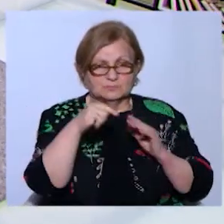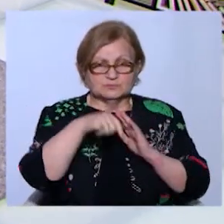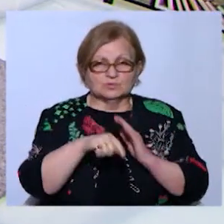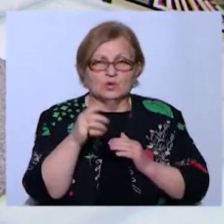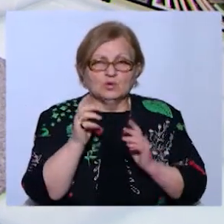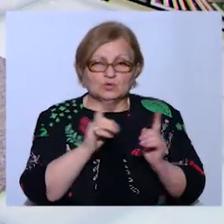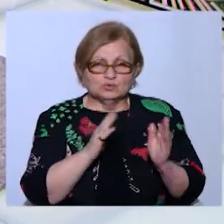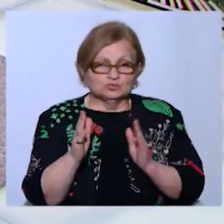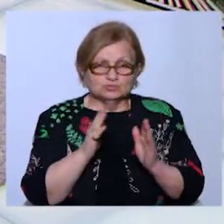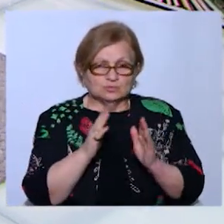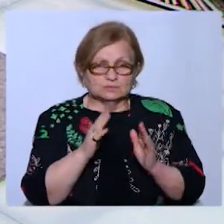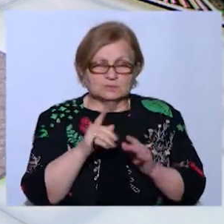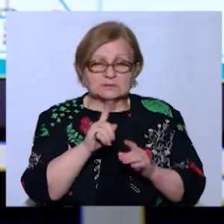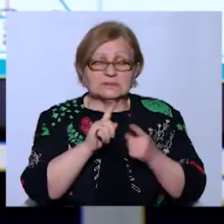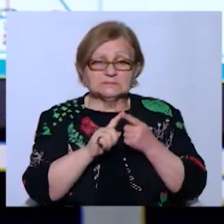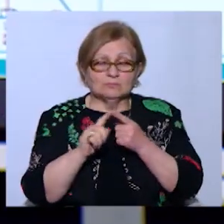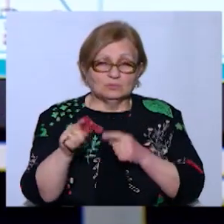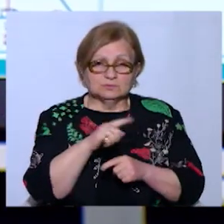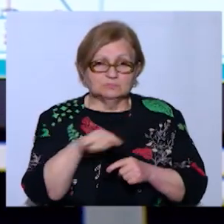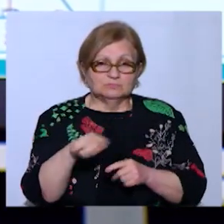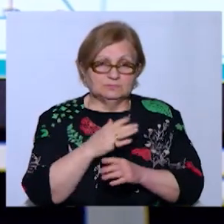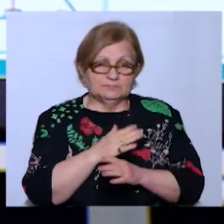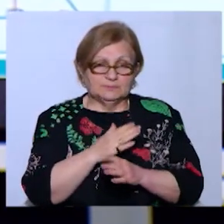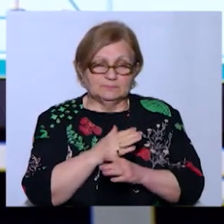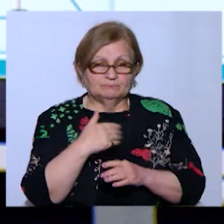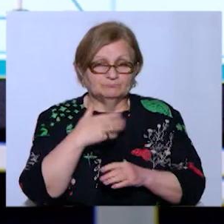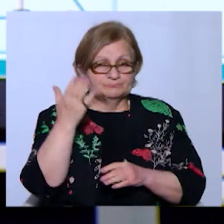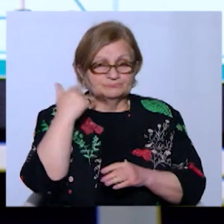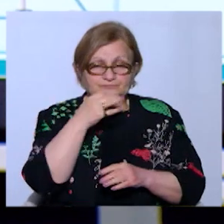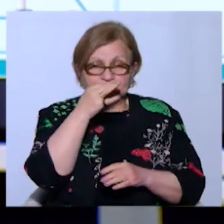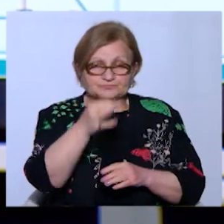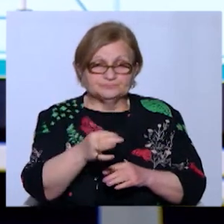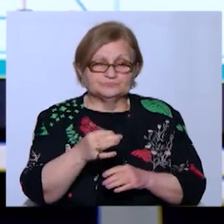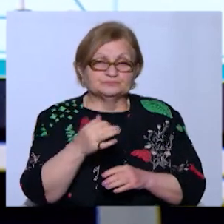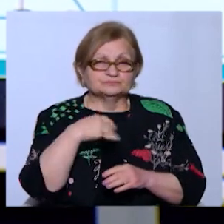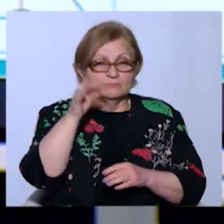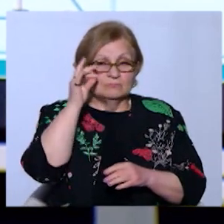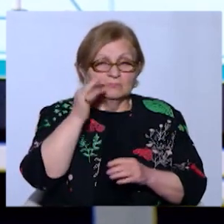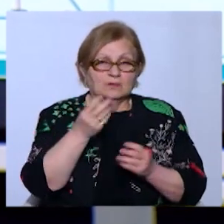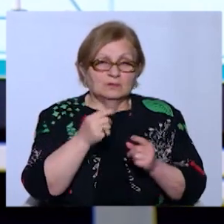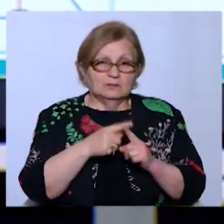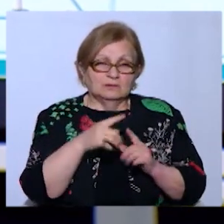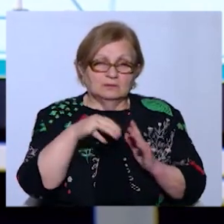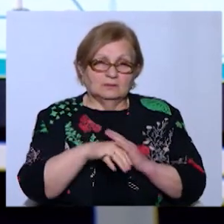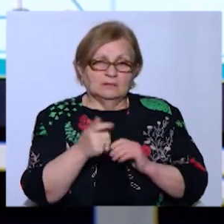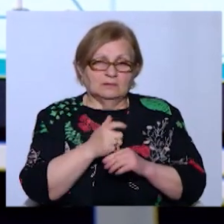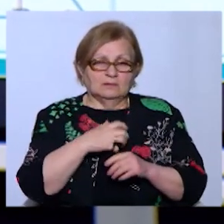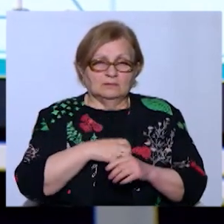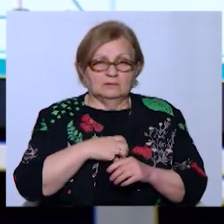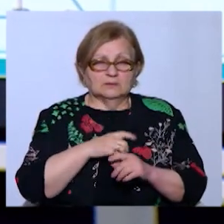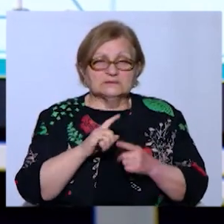სამკუთხედის ასე თვითონ რა დამოკიდებულებები არსებობს. მე ადრეც გითხარი და კიდევ ერთხელ შეგახსენებთ, რომ მათემატიკაში ძალიან მნიშვნელოვანი